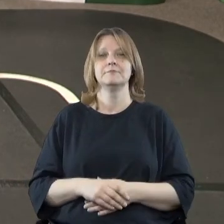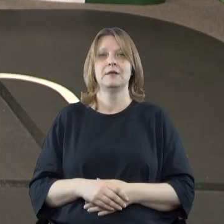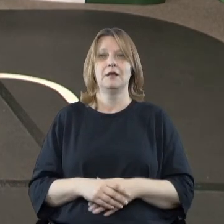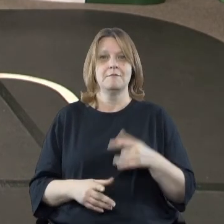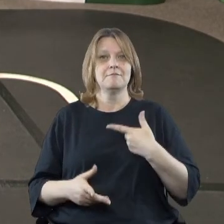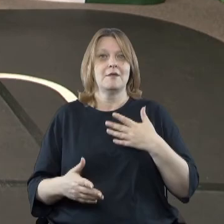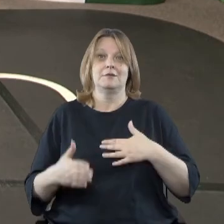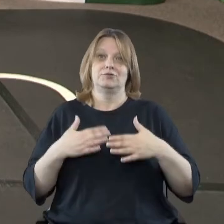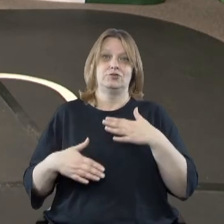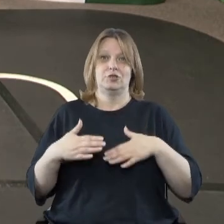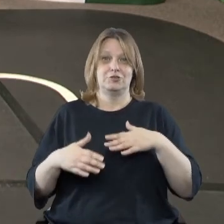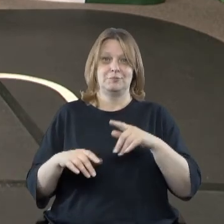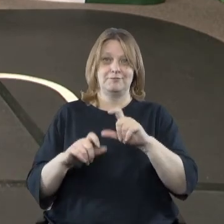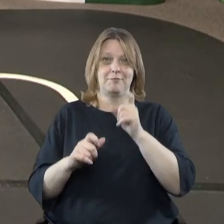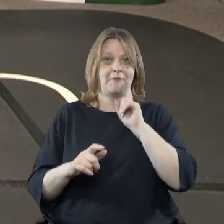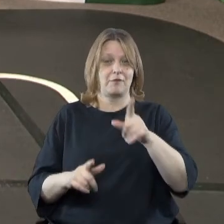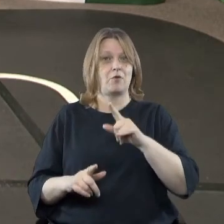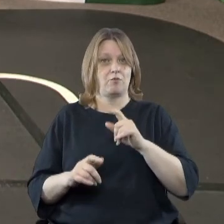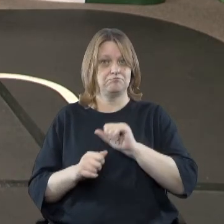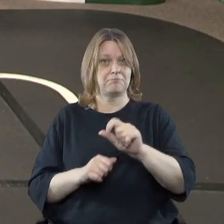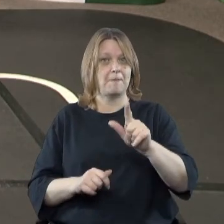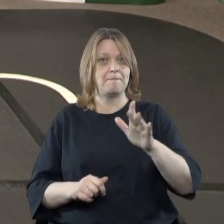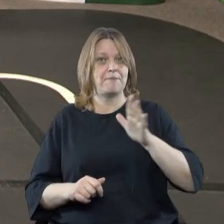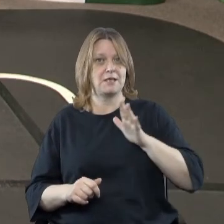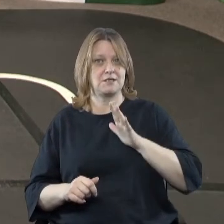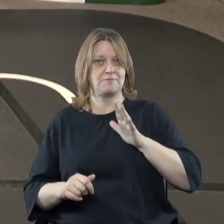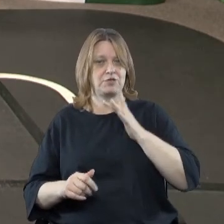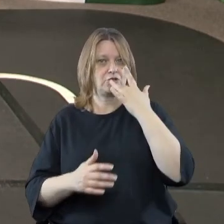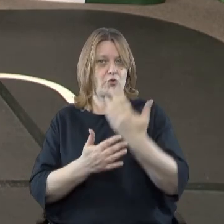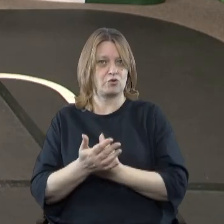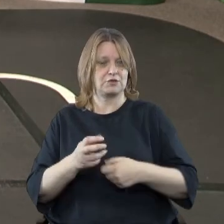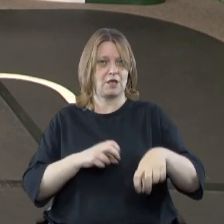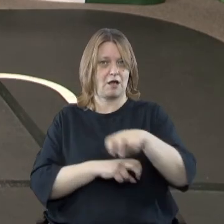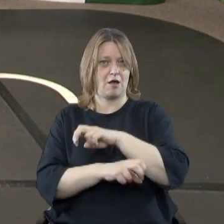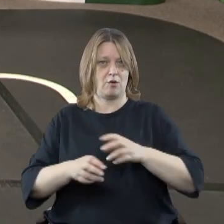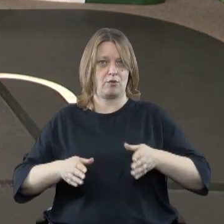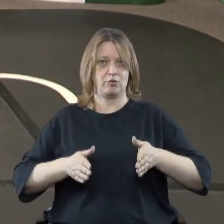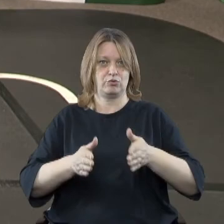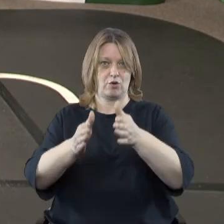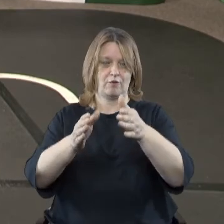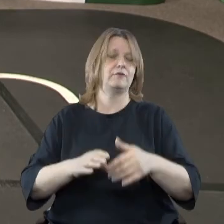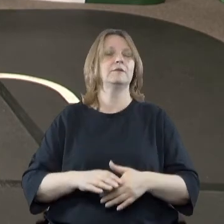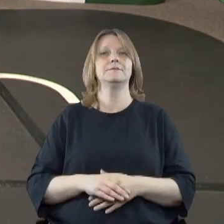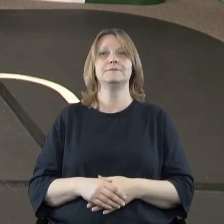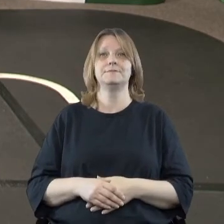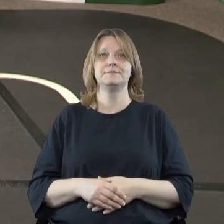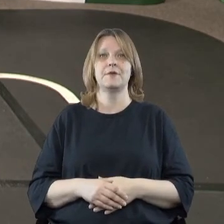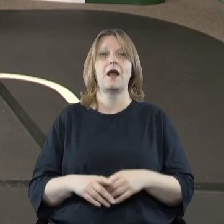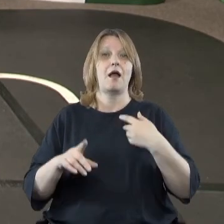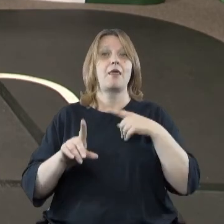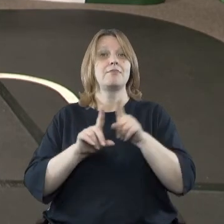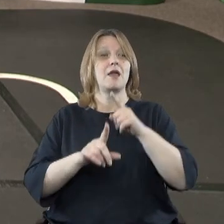się, że jesteście bezpiecznymi uczestnikami ruchu drogowego i mam nadzieję, że takimi w dalszym ciągu będziecie. No ale to też